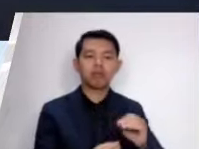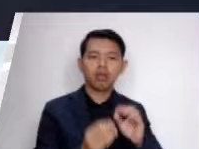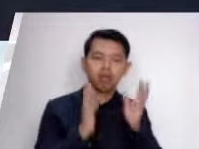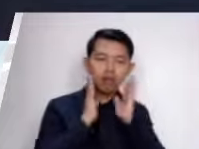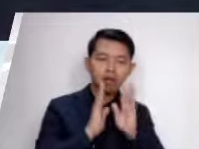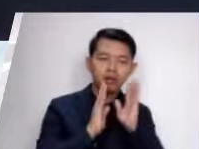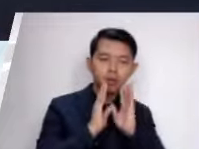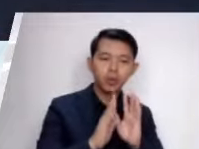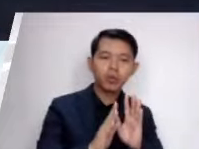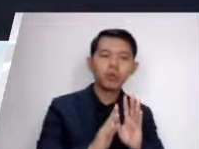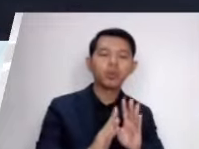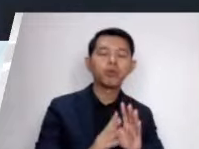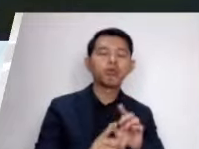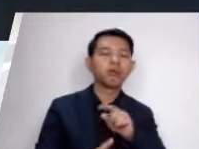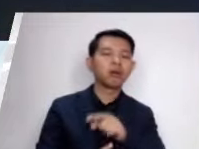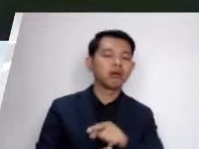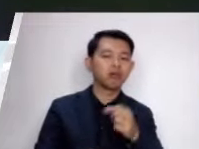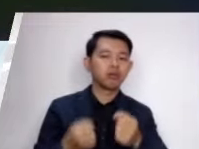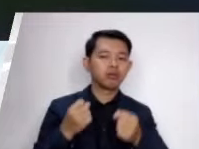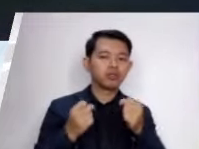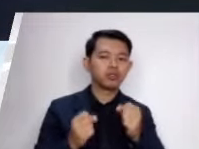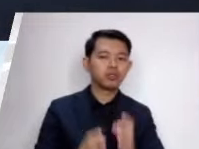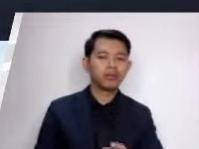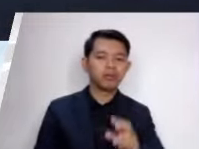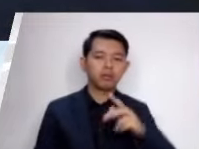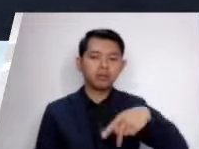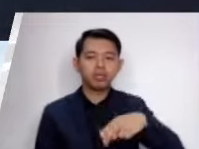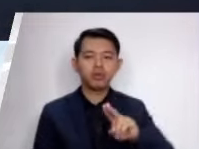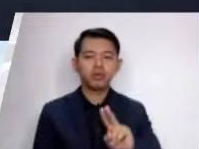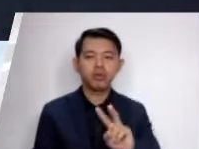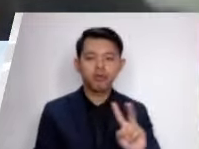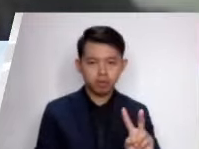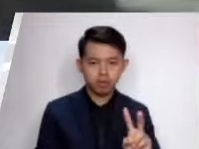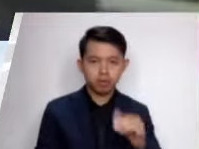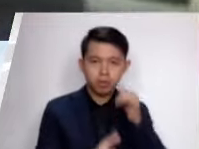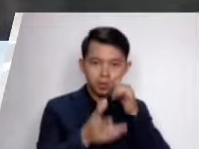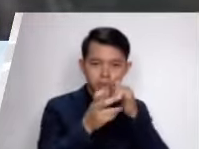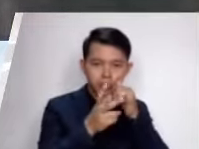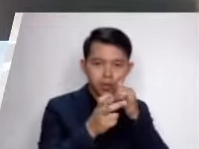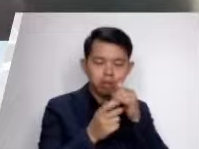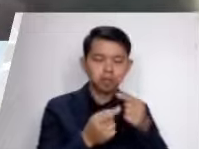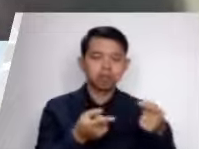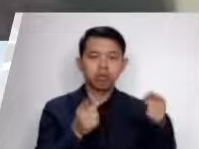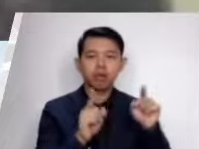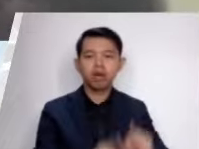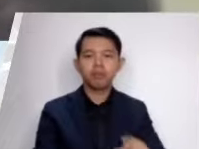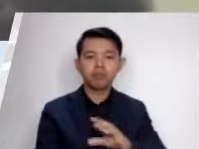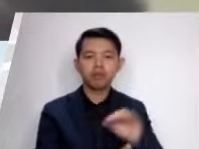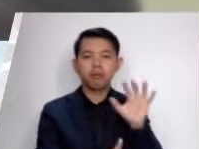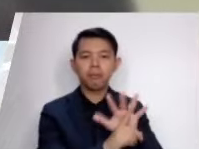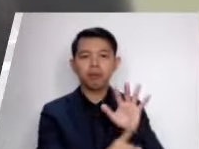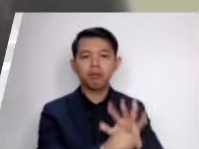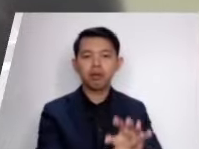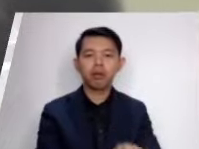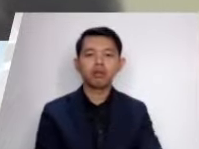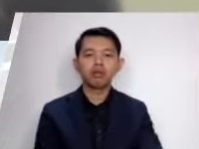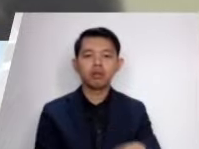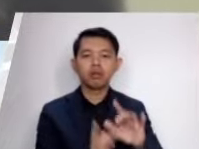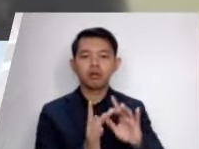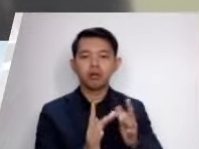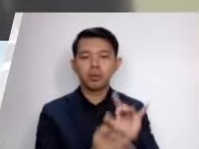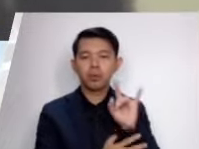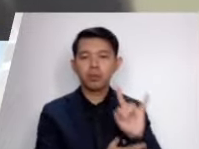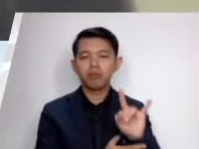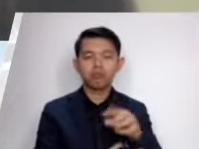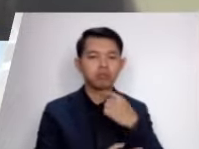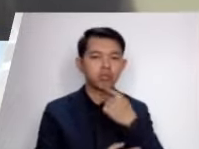ng PUB kamakailan. Ang pangyayari nakunan pa ni Joy at viral lang ngayon sa social media. Sumbong ni Joy sa LTFRB, siningil